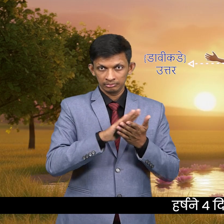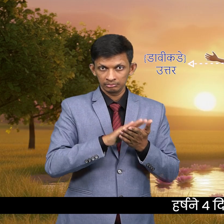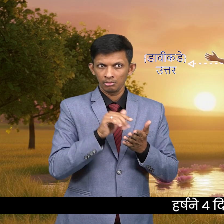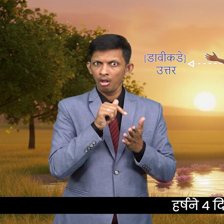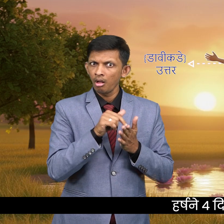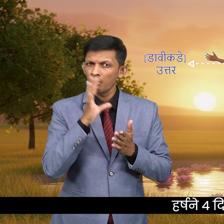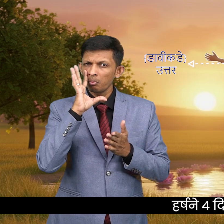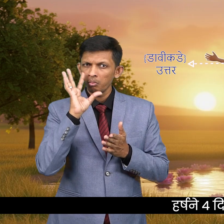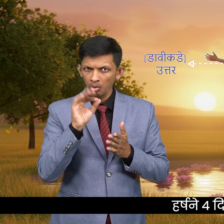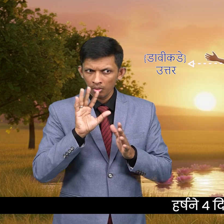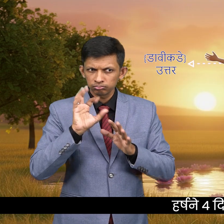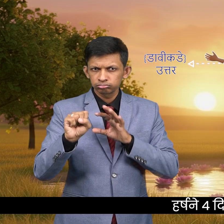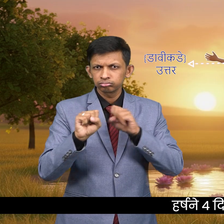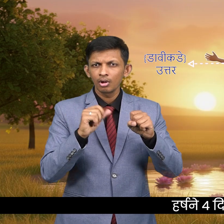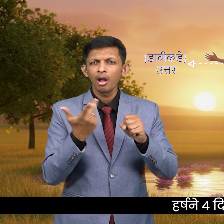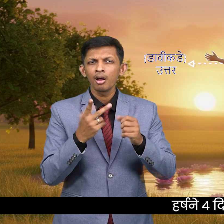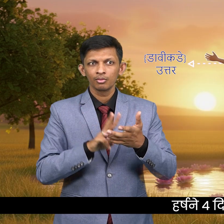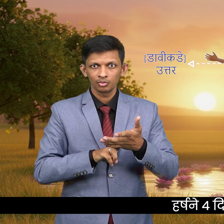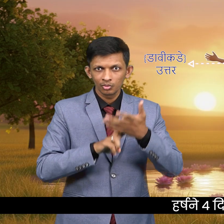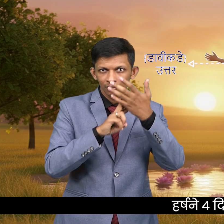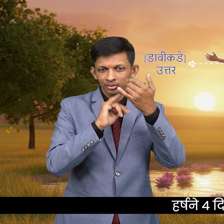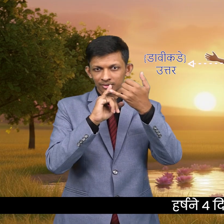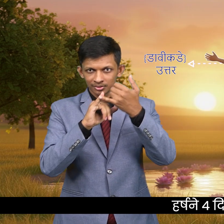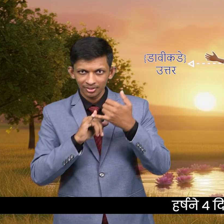हर्षने 4 दिशा ओळखल्या.